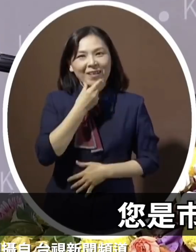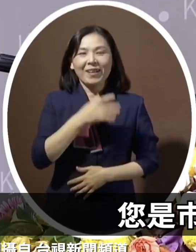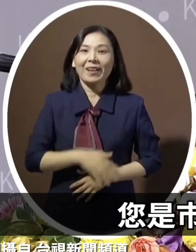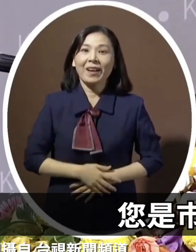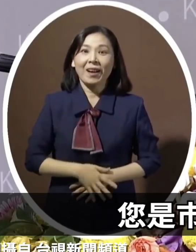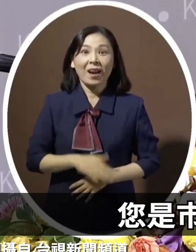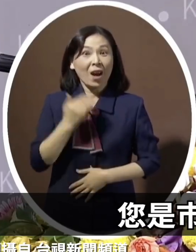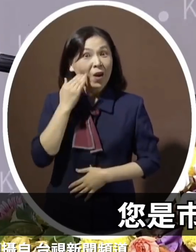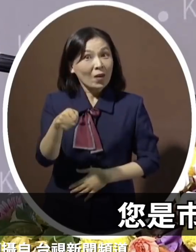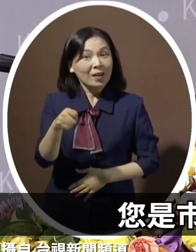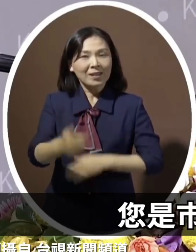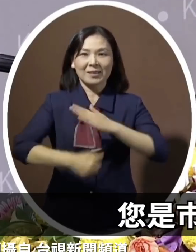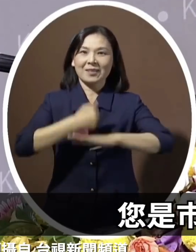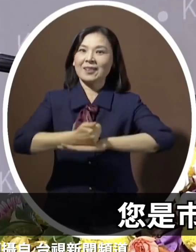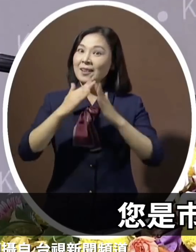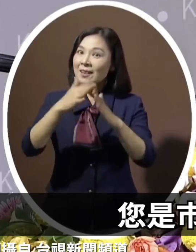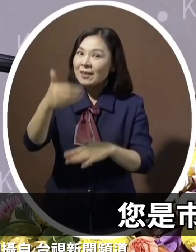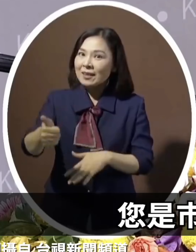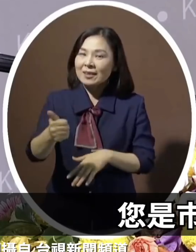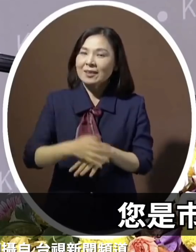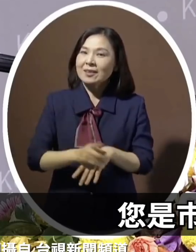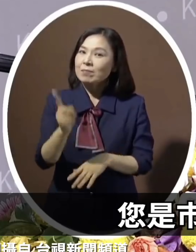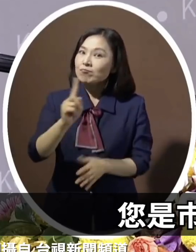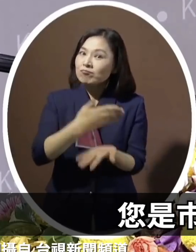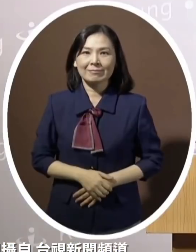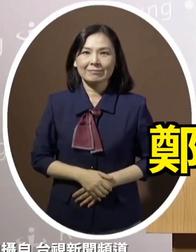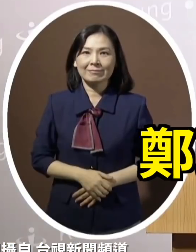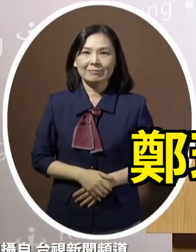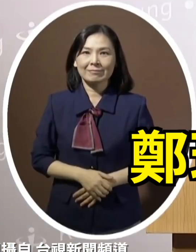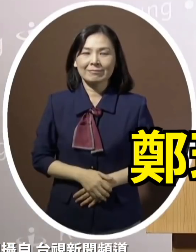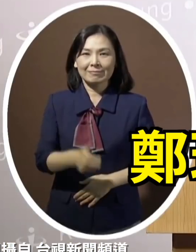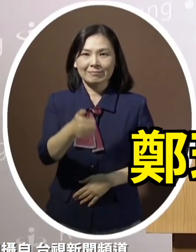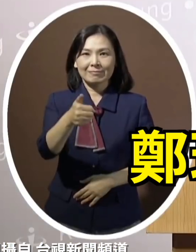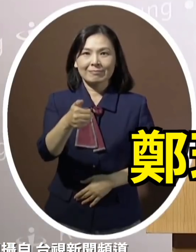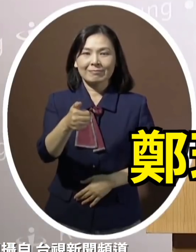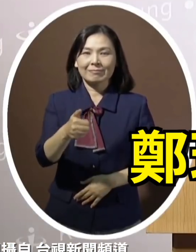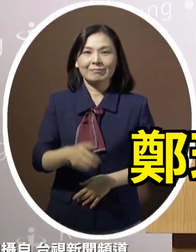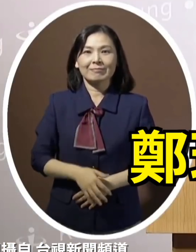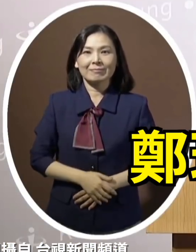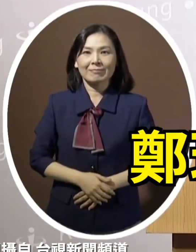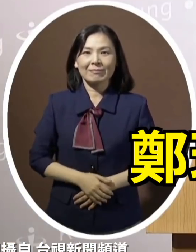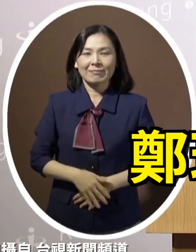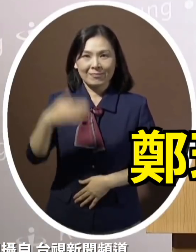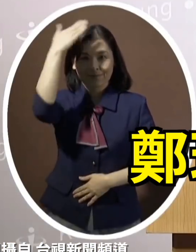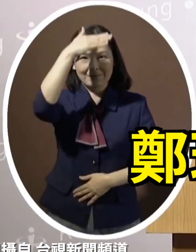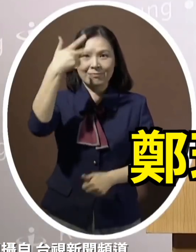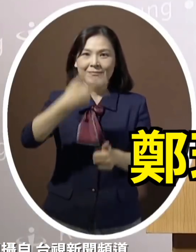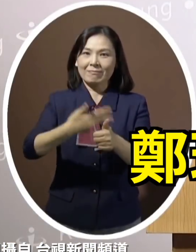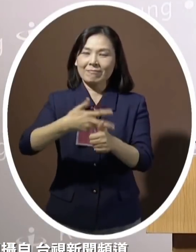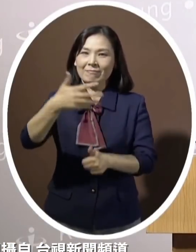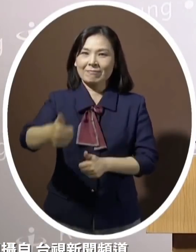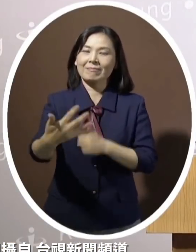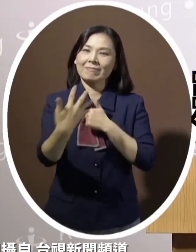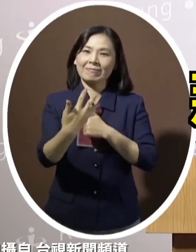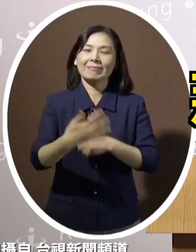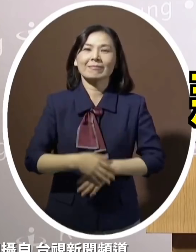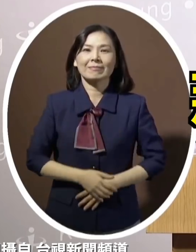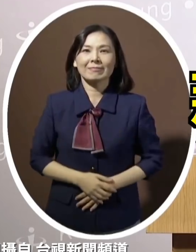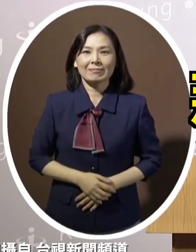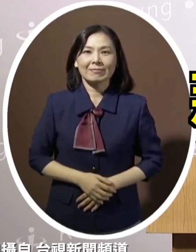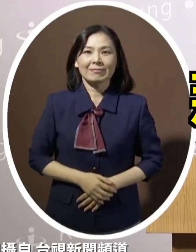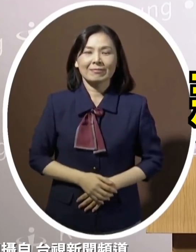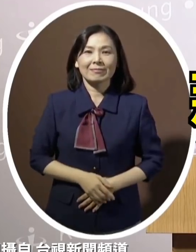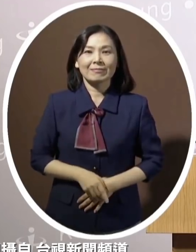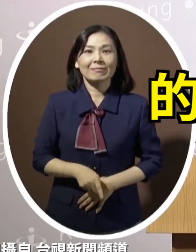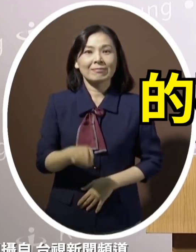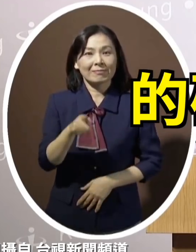轨。您是市长，该如何解决这些问题？ 谢谢我们郑理事长的提问哦。那您的问